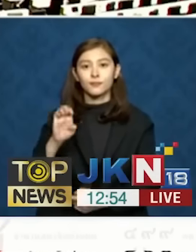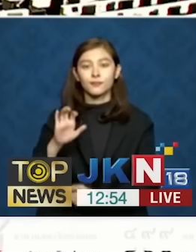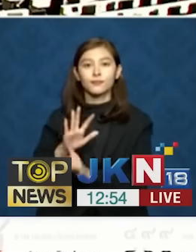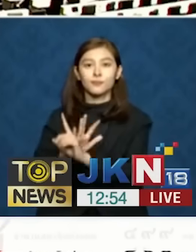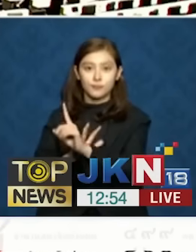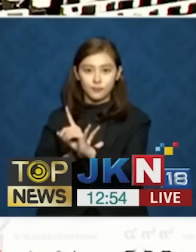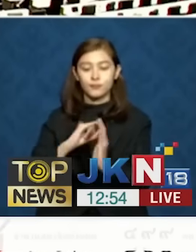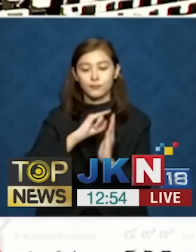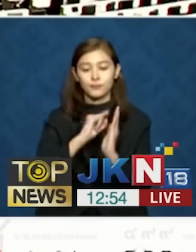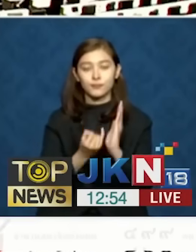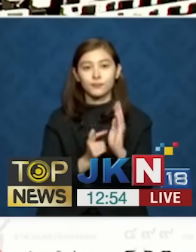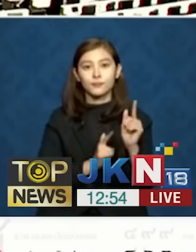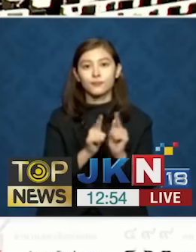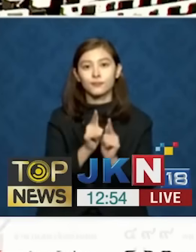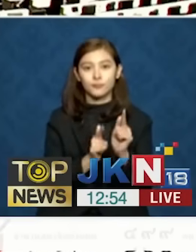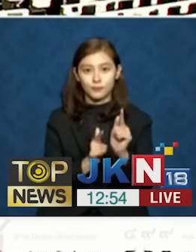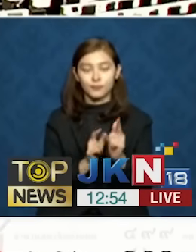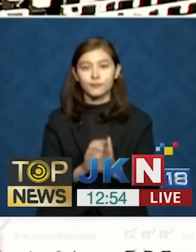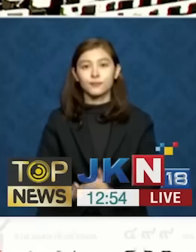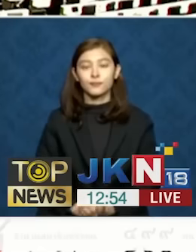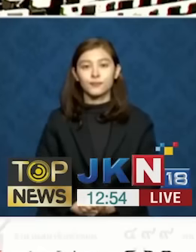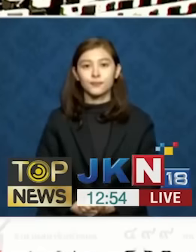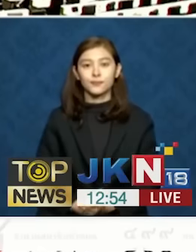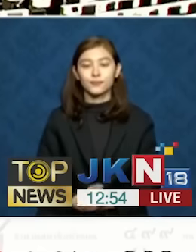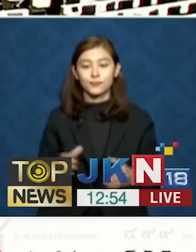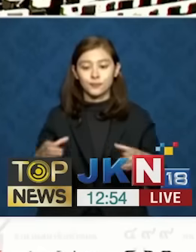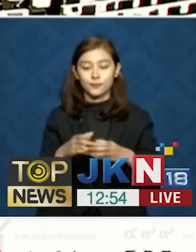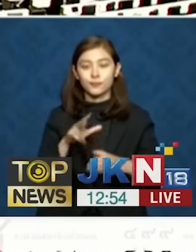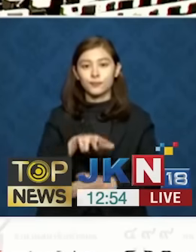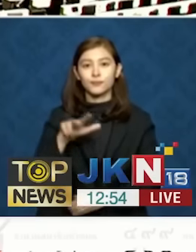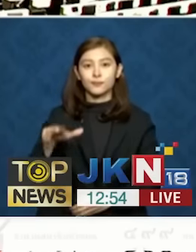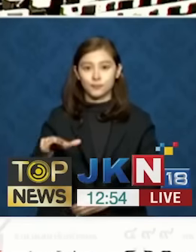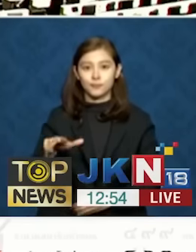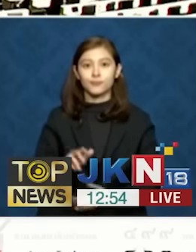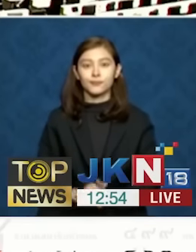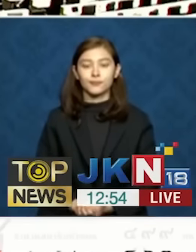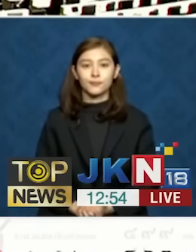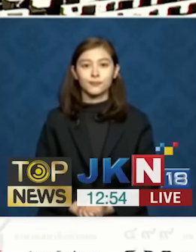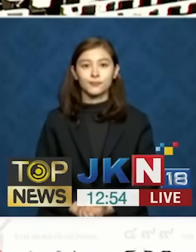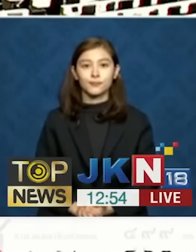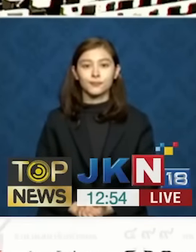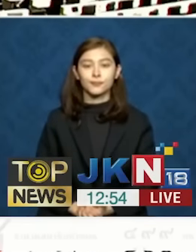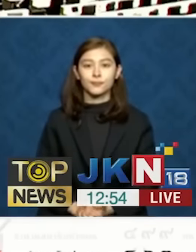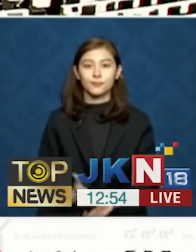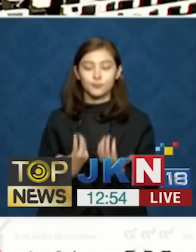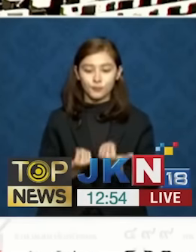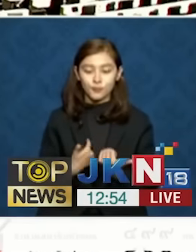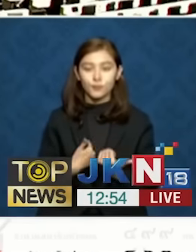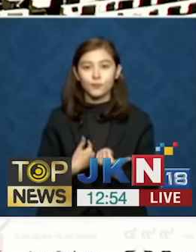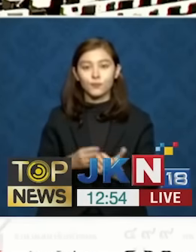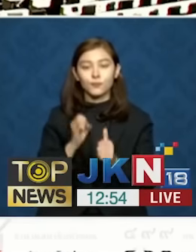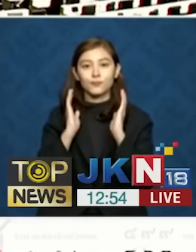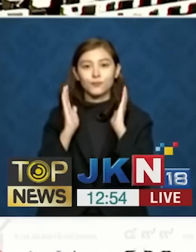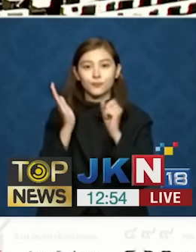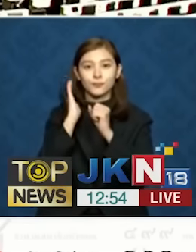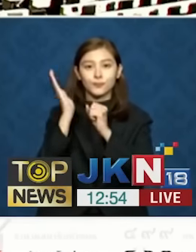ยพรรคเพื่อไทยผมขอใช้สิทธิ์ในการอภิปรายต่อร่างพระราชบัญญัติ โ